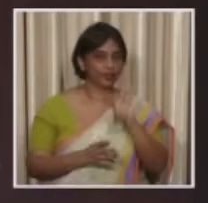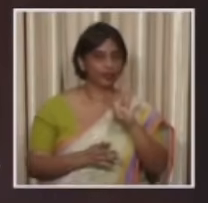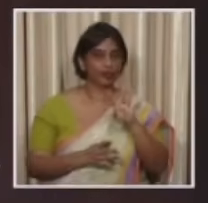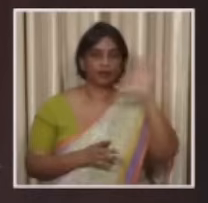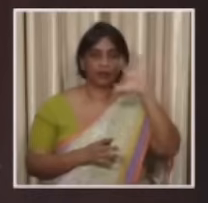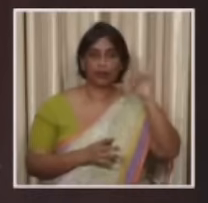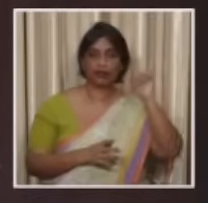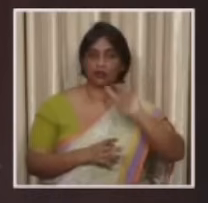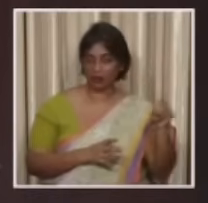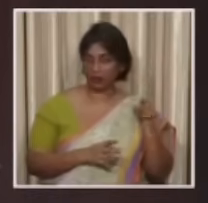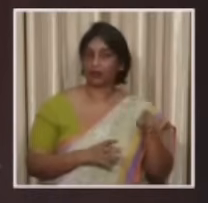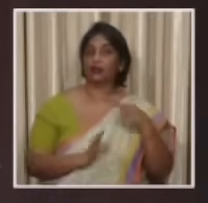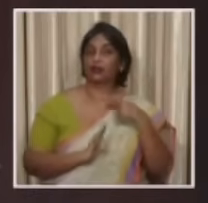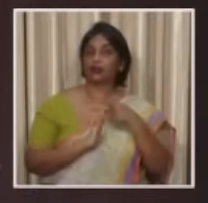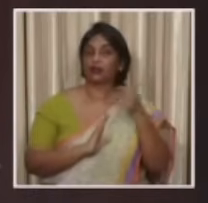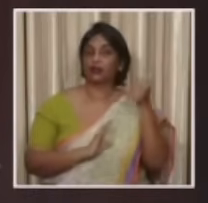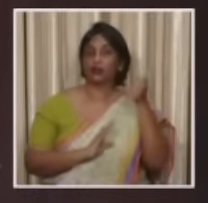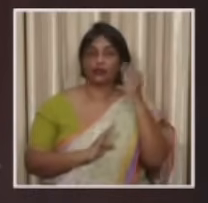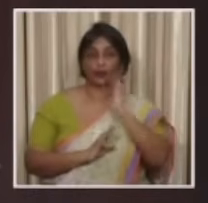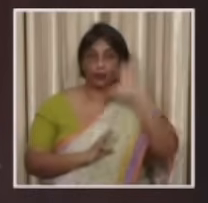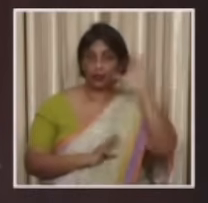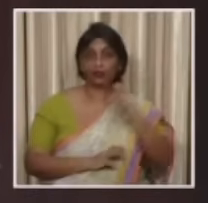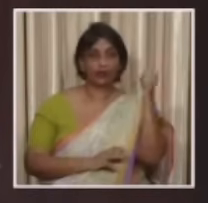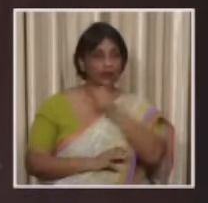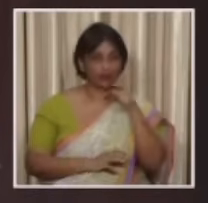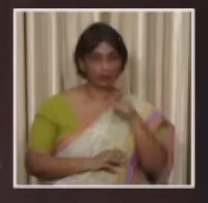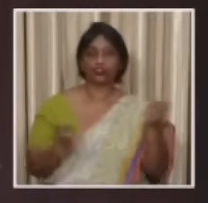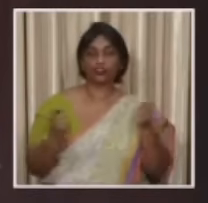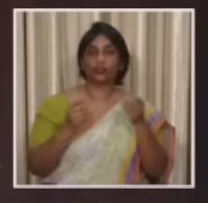2024.5-10 වෙනකොට රට බීමහල් නිකුත් කරලා තියෙනවා